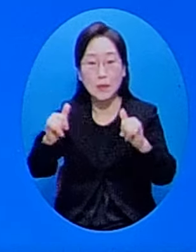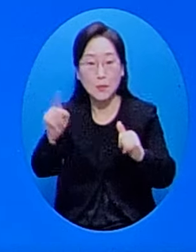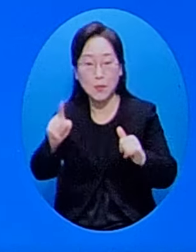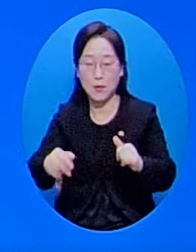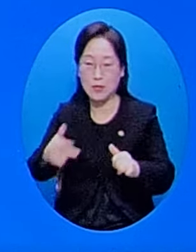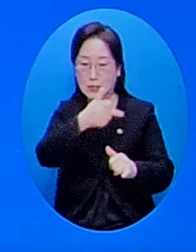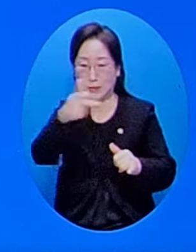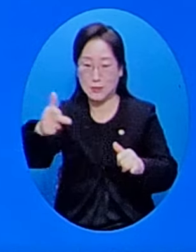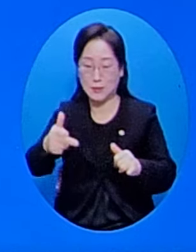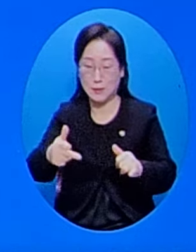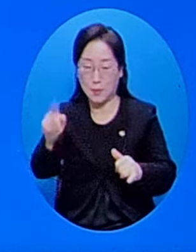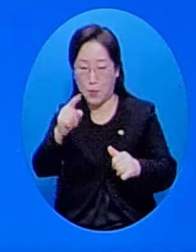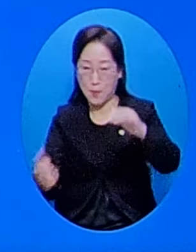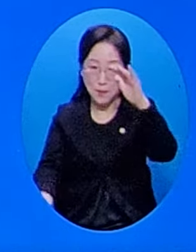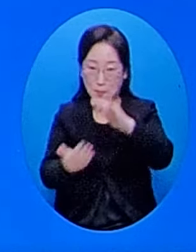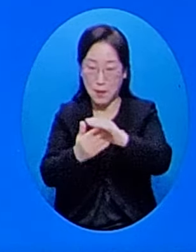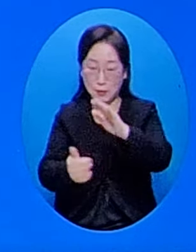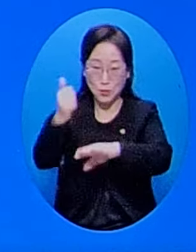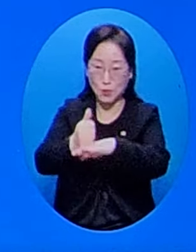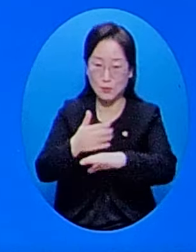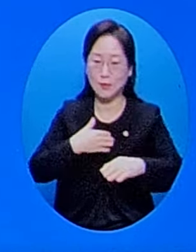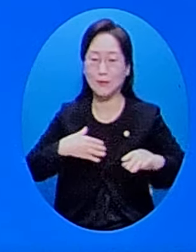합니다. 내가.